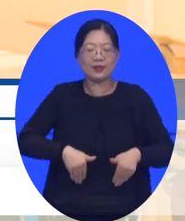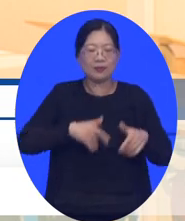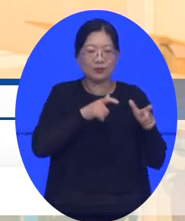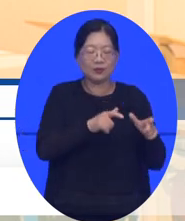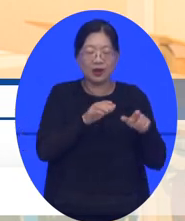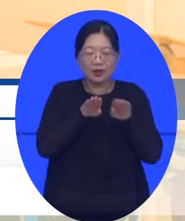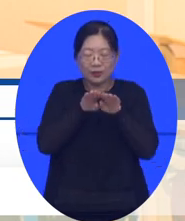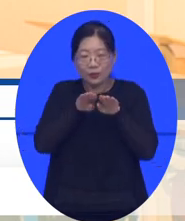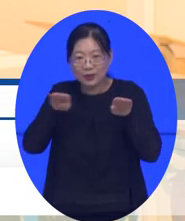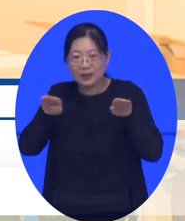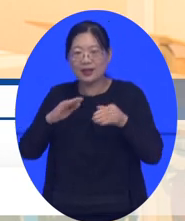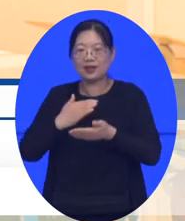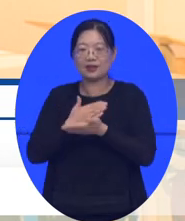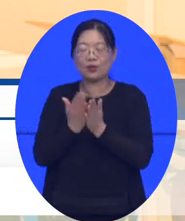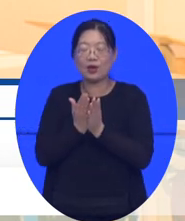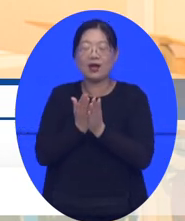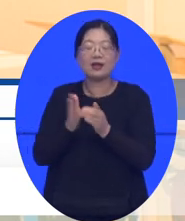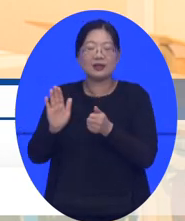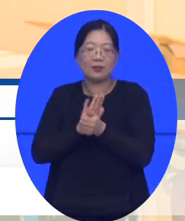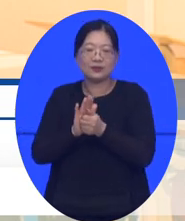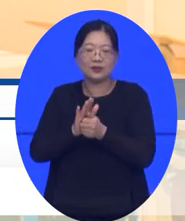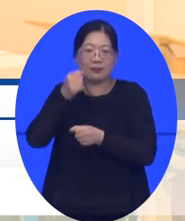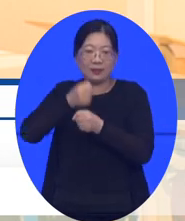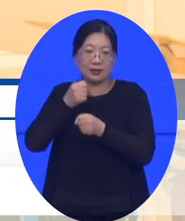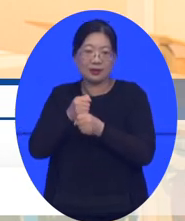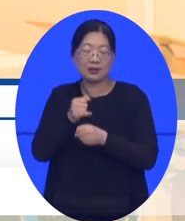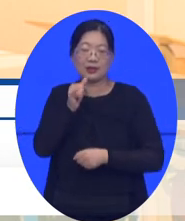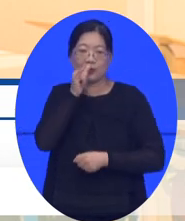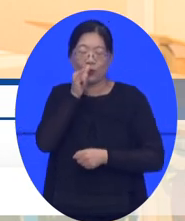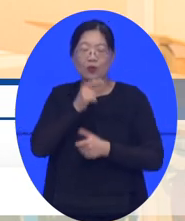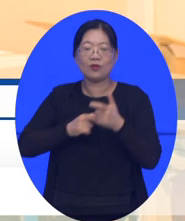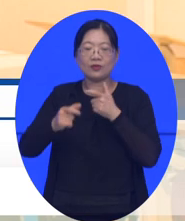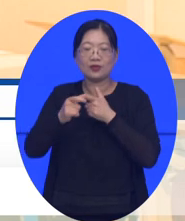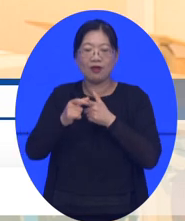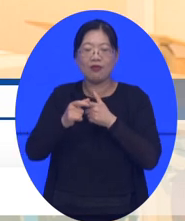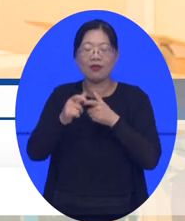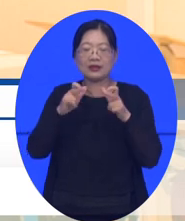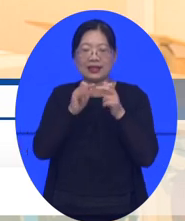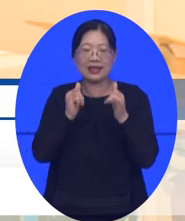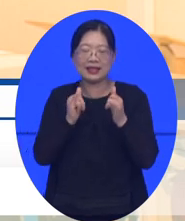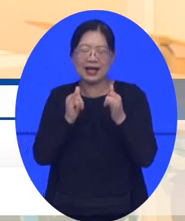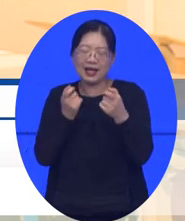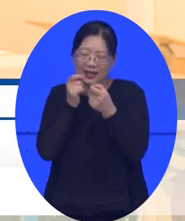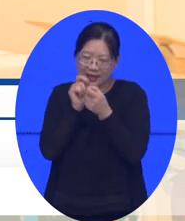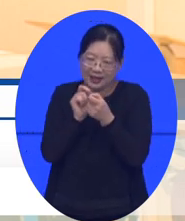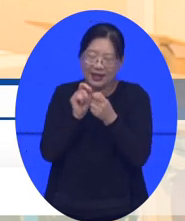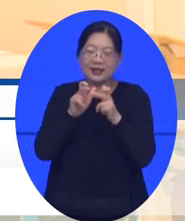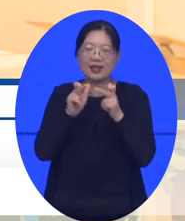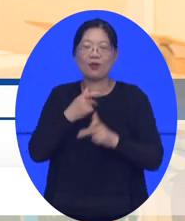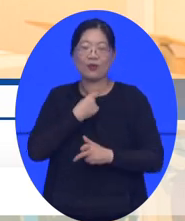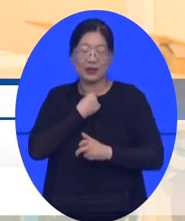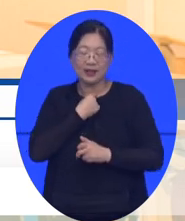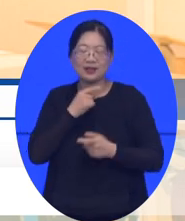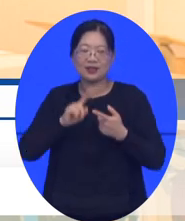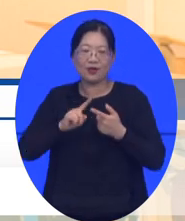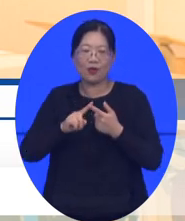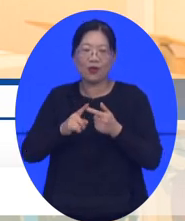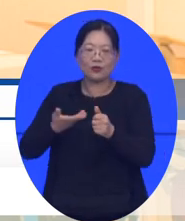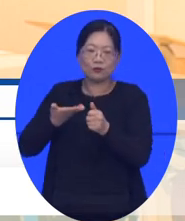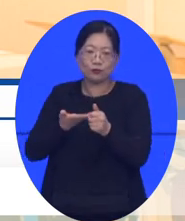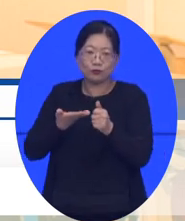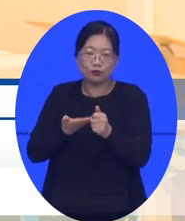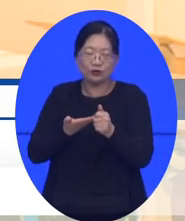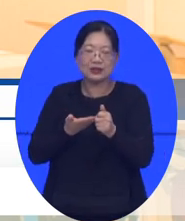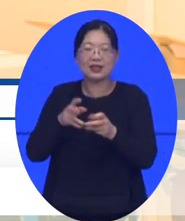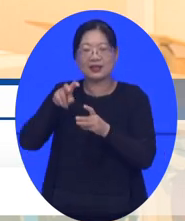남부와 동일하게 다양한 서비스도 개발하고 더 가까이에서 장애인의 욕구를 개발하고